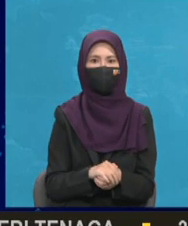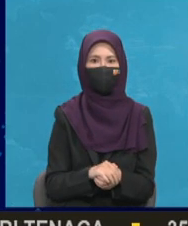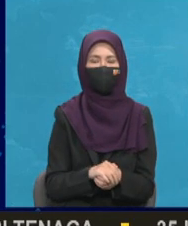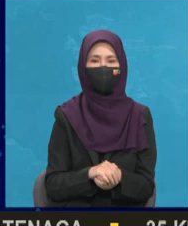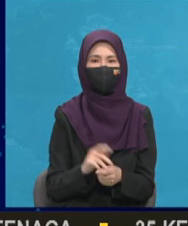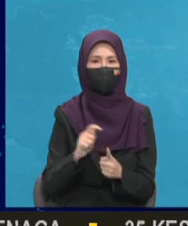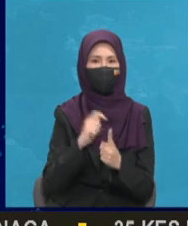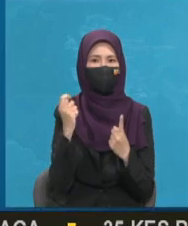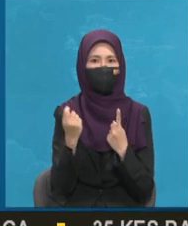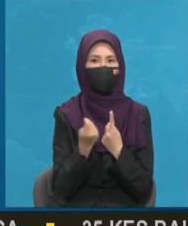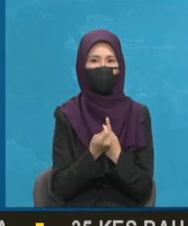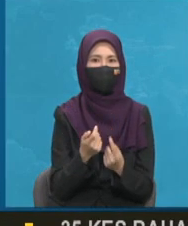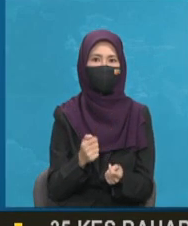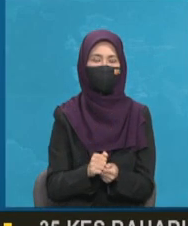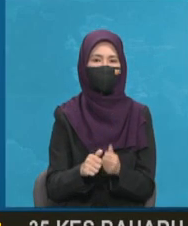awal